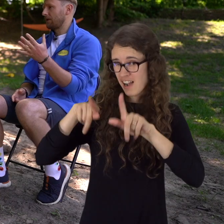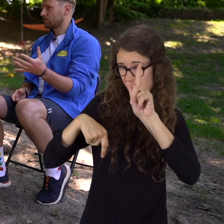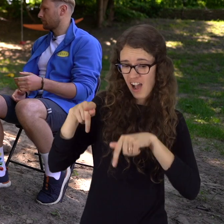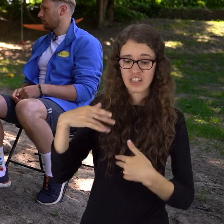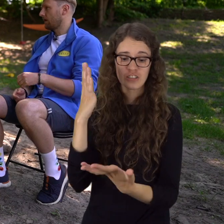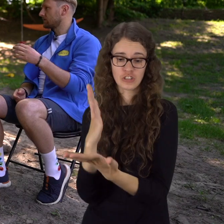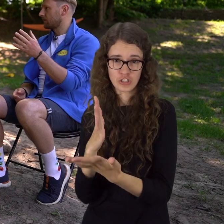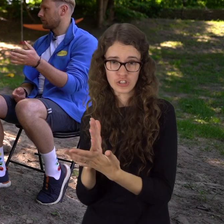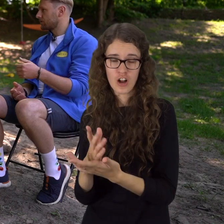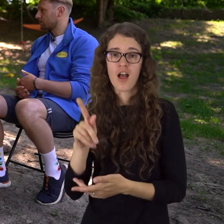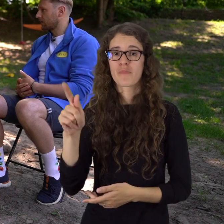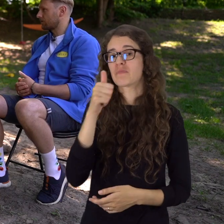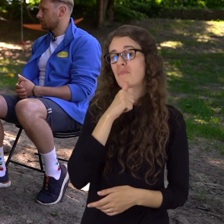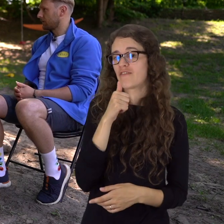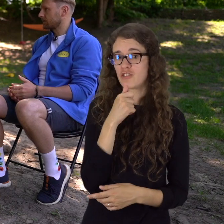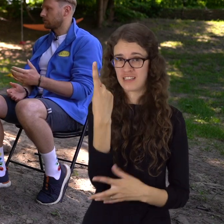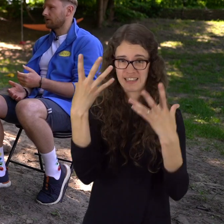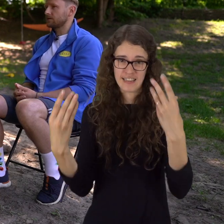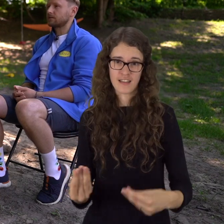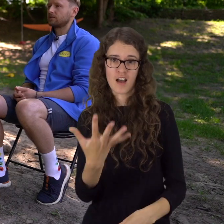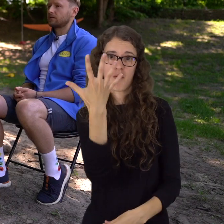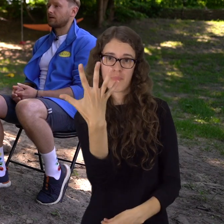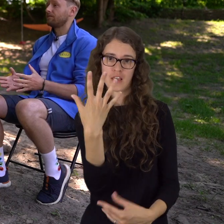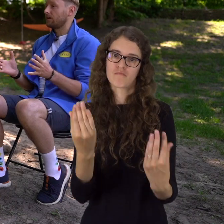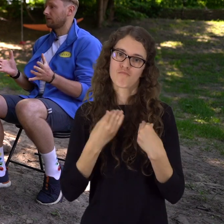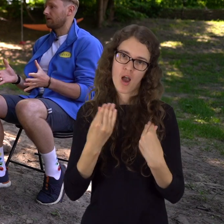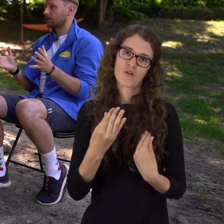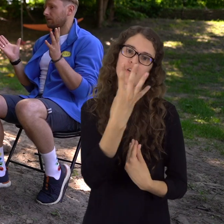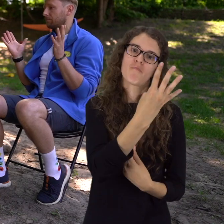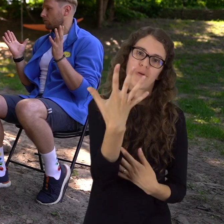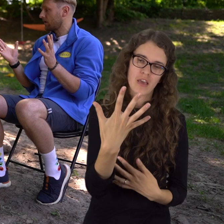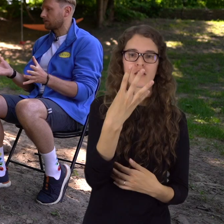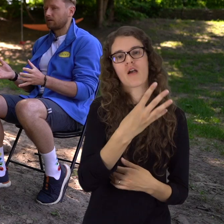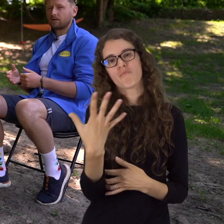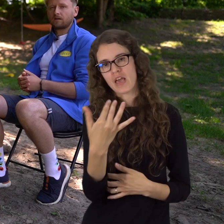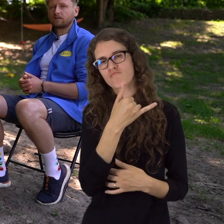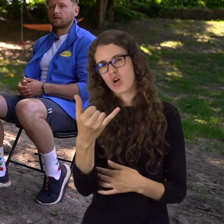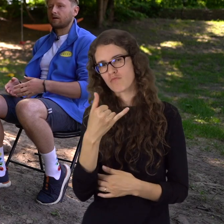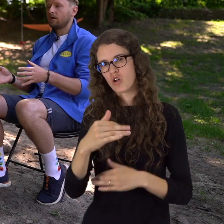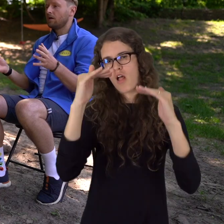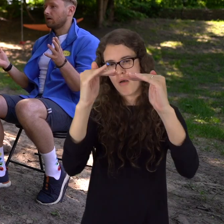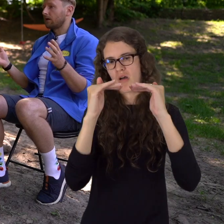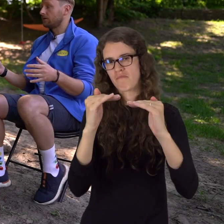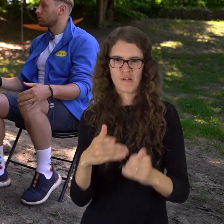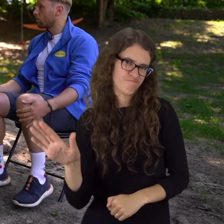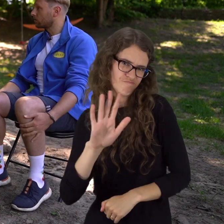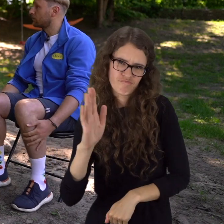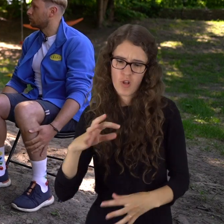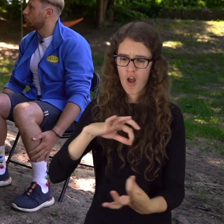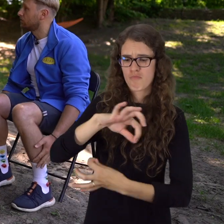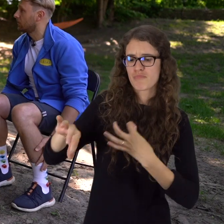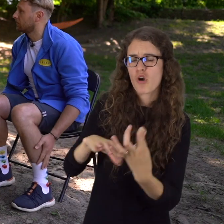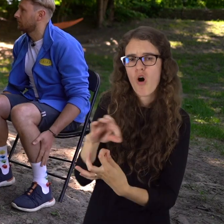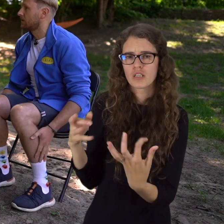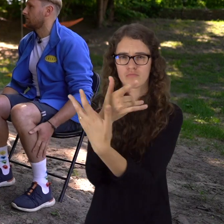kad yra 5 pamokėlės, ten po 30 ar 45 minutes, tai yra veikla, tai yra projektinė veikla, tai yra, na, integruota labai